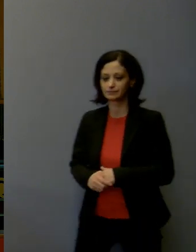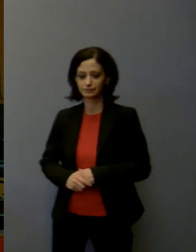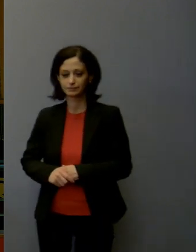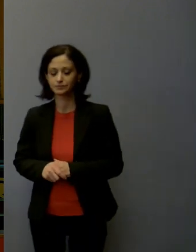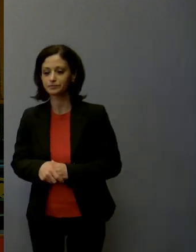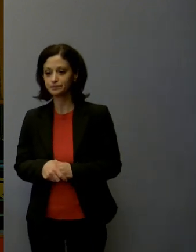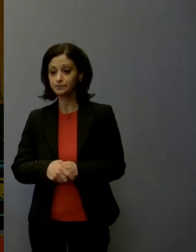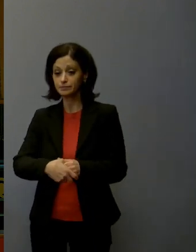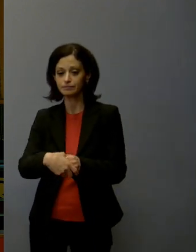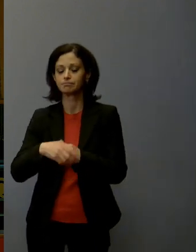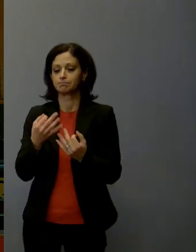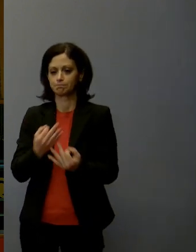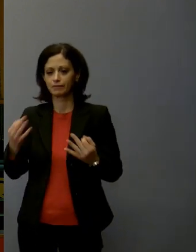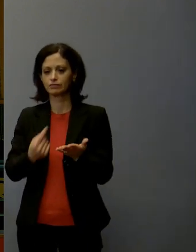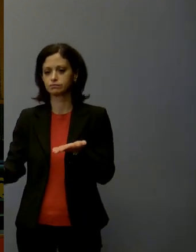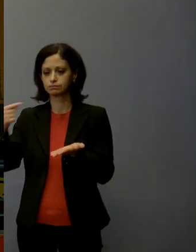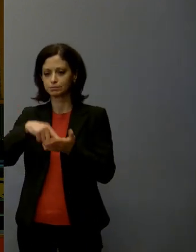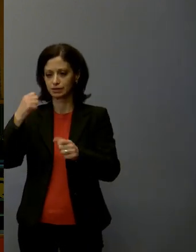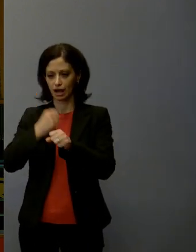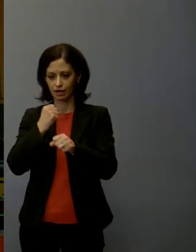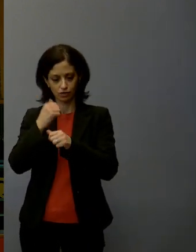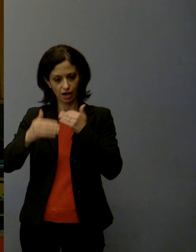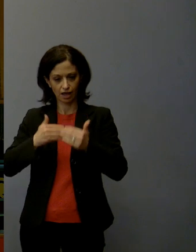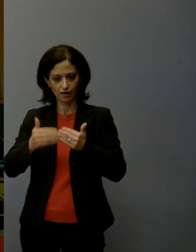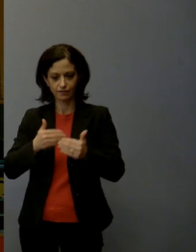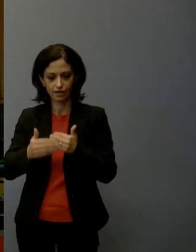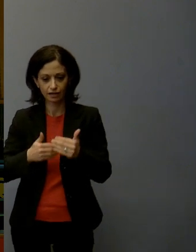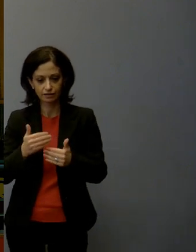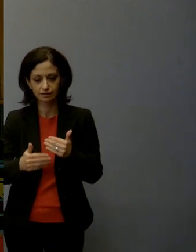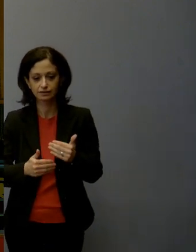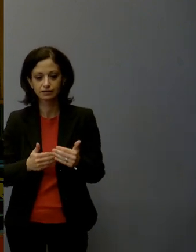riprendiamo riprendiamo i lavori riprendiamo